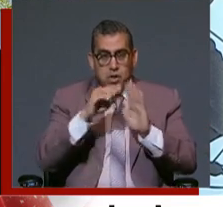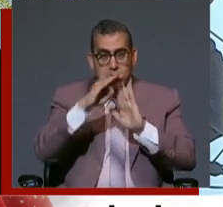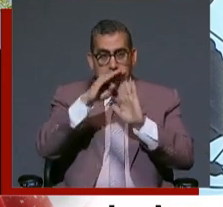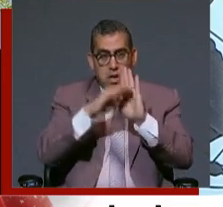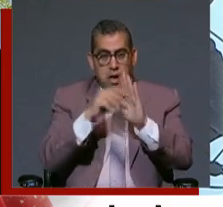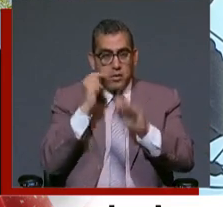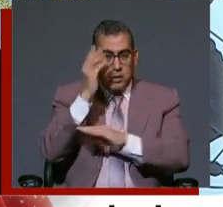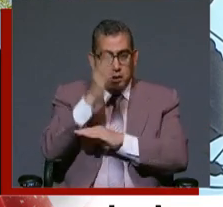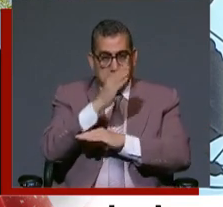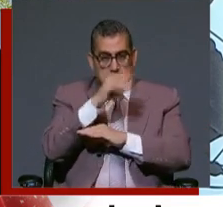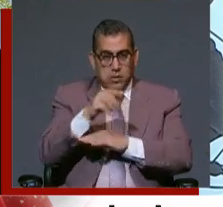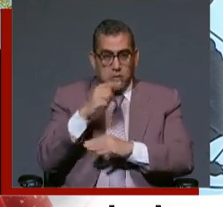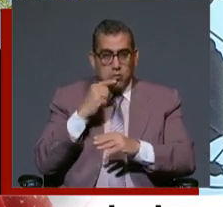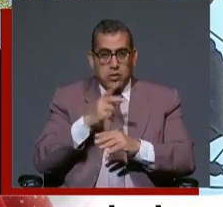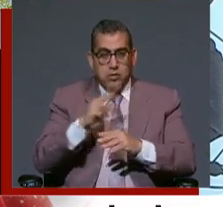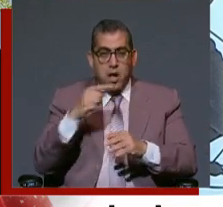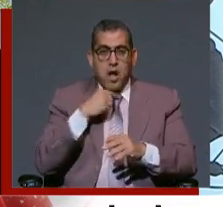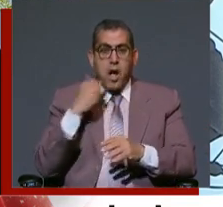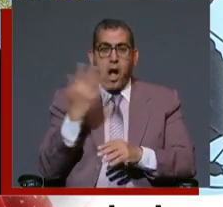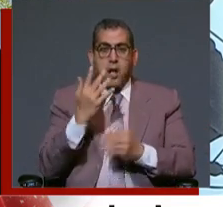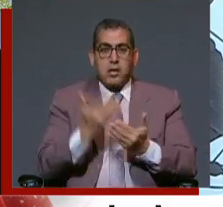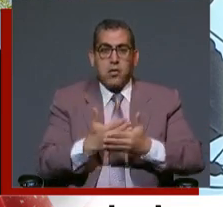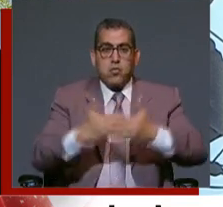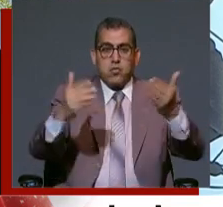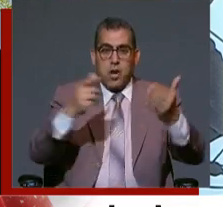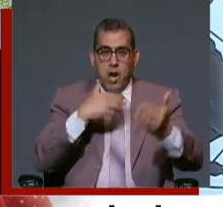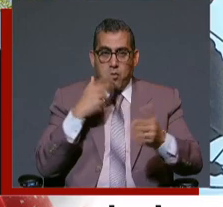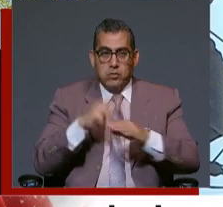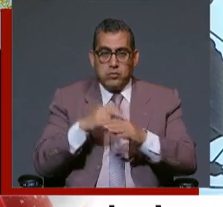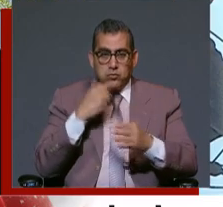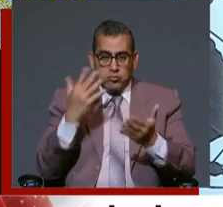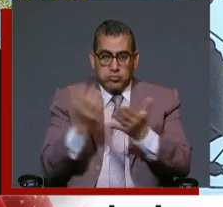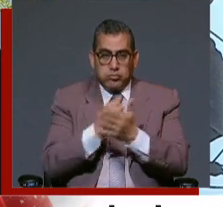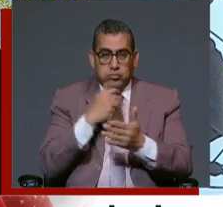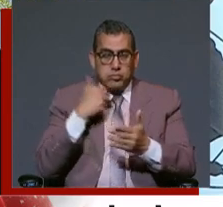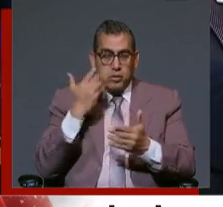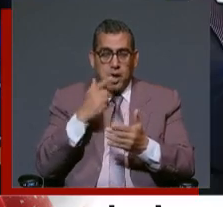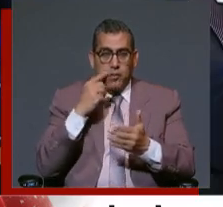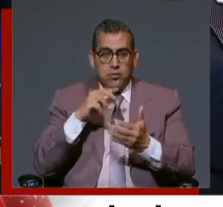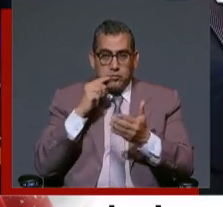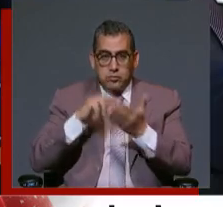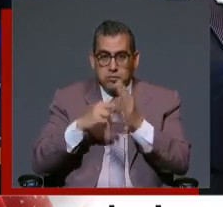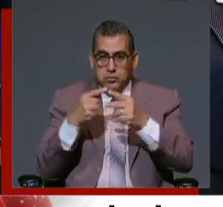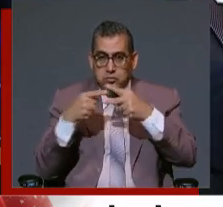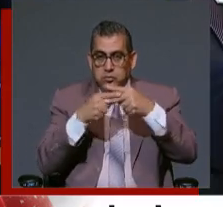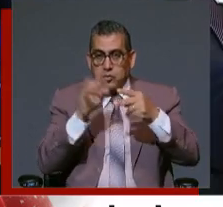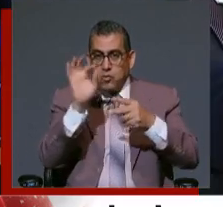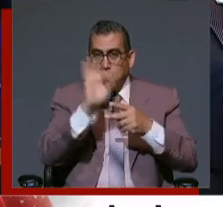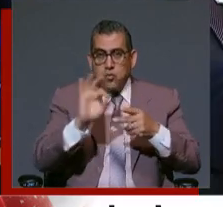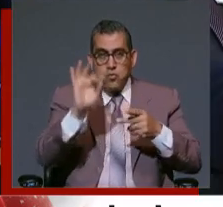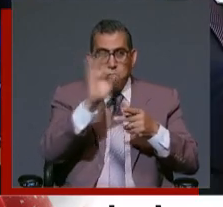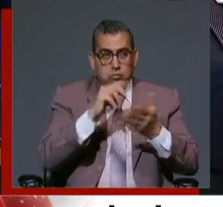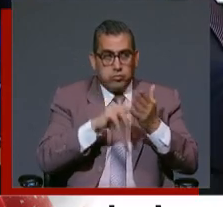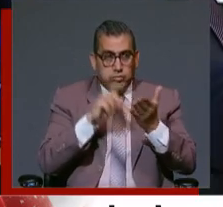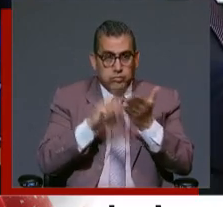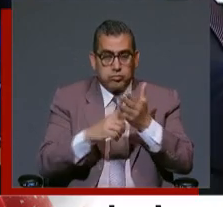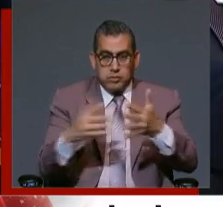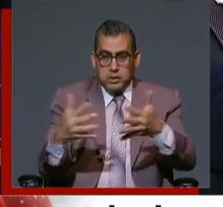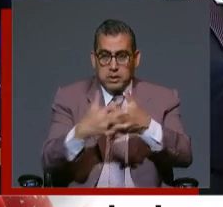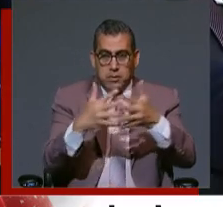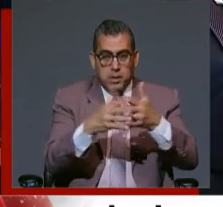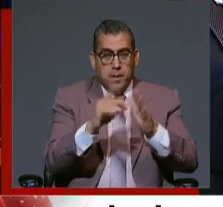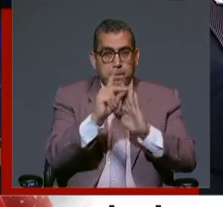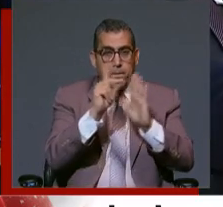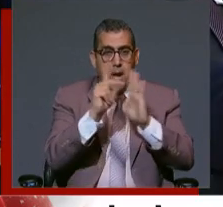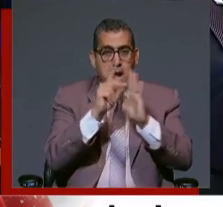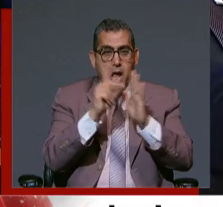الاستراتيجي للتعافي الأخضر، وذلك بهدف توفير الإرشادات اللازمة لدمج معايير التنمية